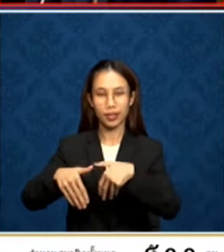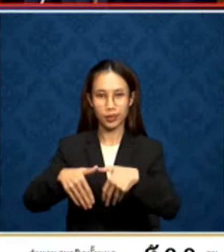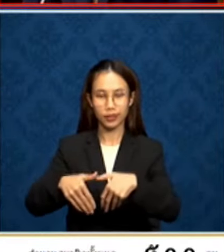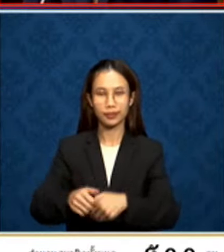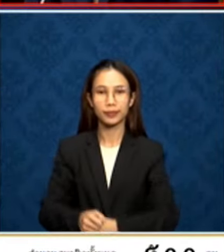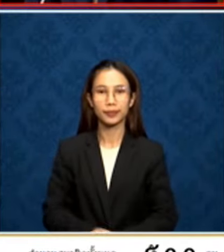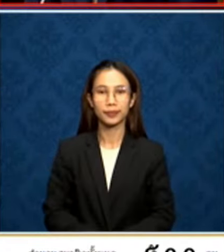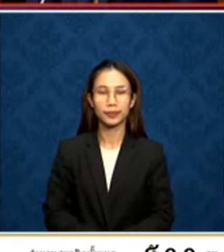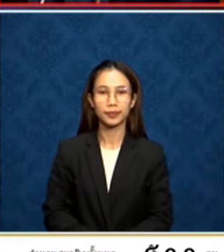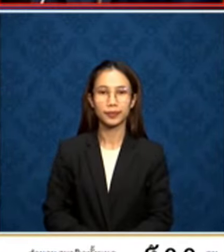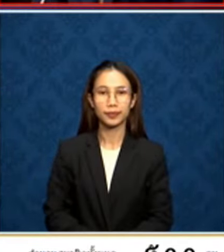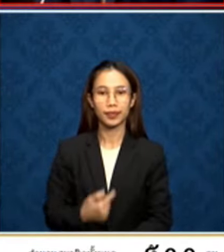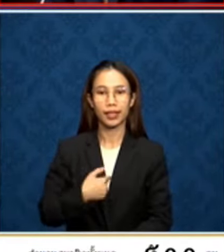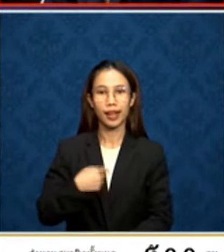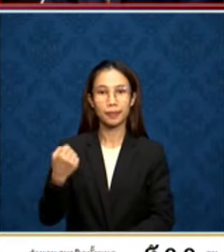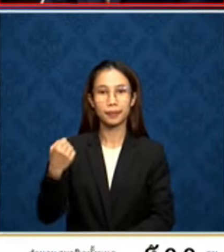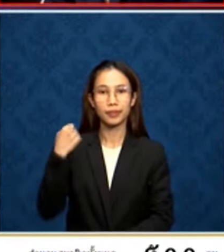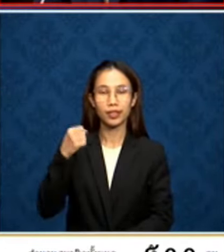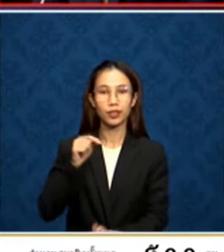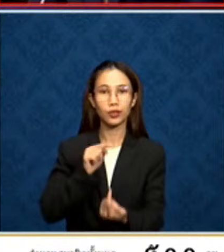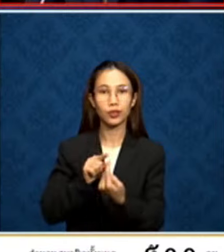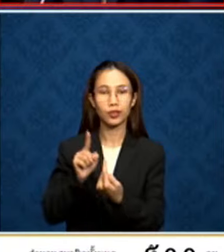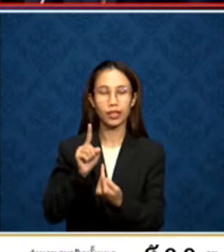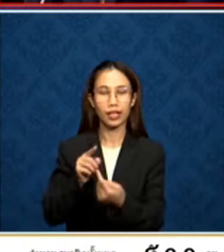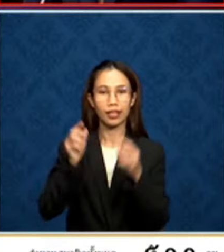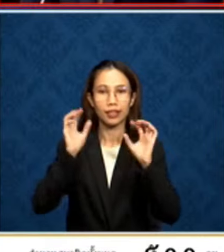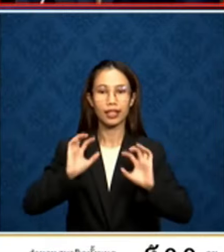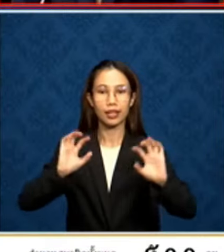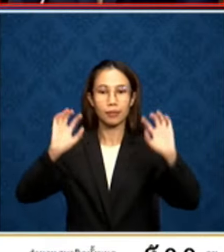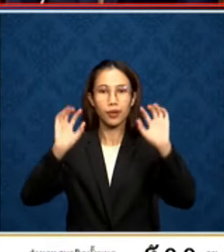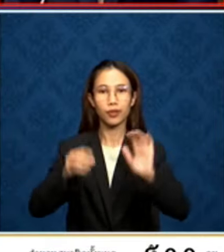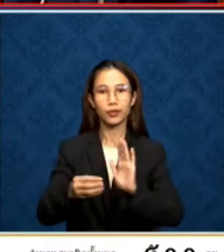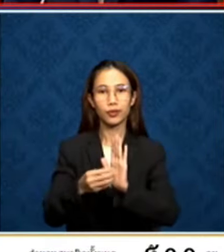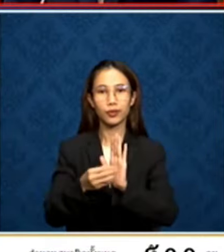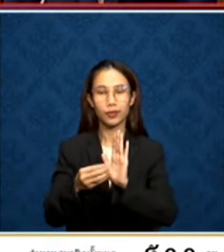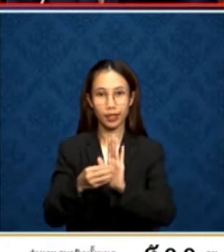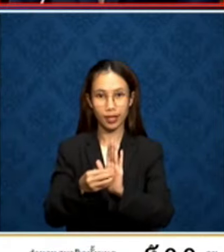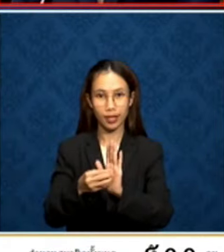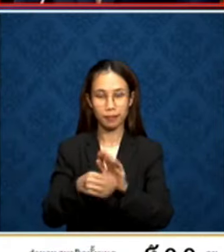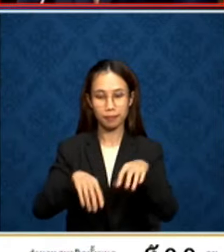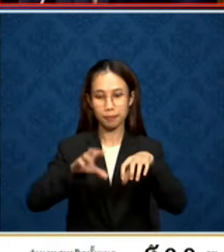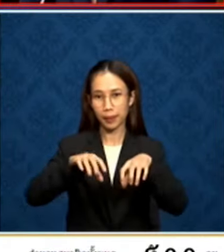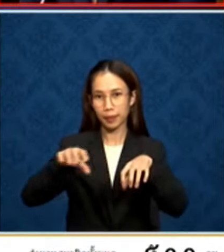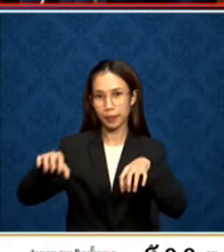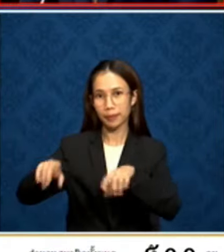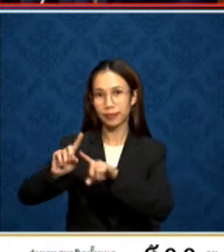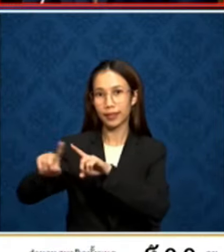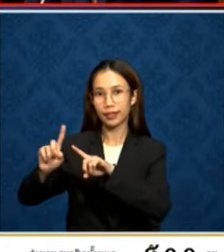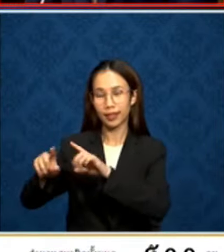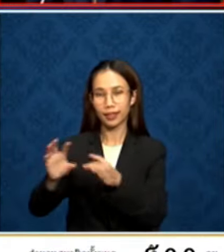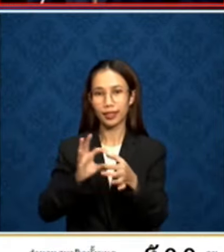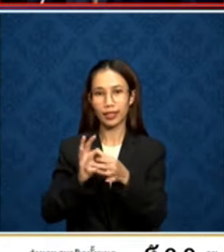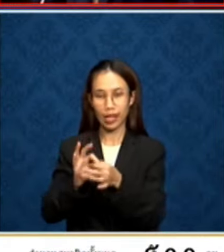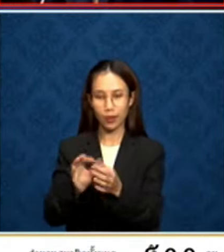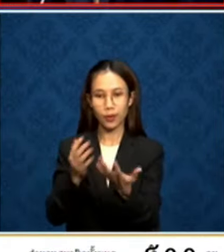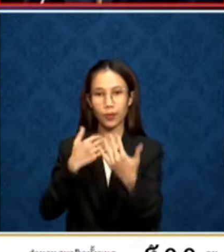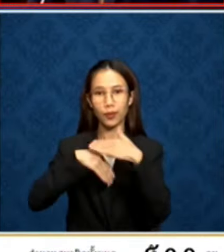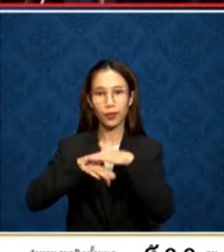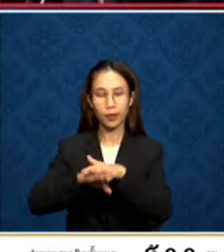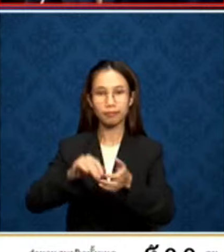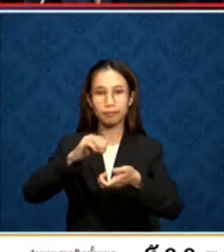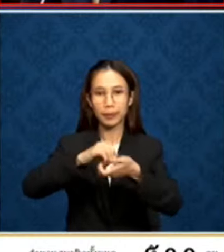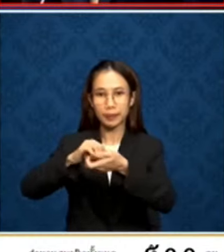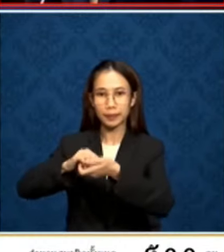ค่ะและมั่นใจว่ารัฐบาลกรุงเทพมหานครรวมถึงหน่วยงานที่เกี่ยวข้องจะร่วมมือกันทำ